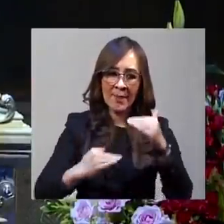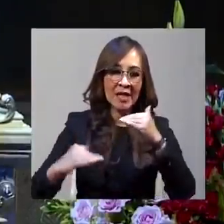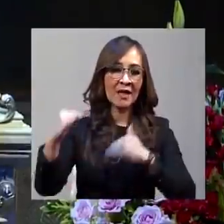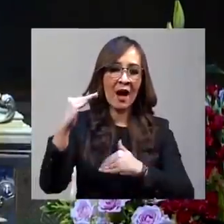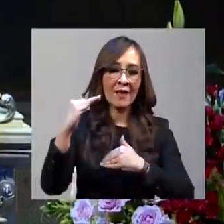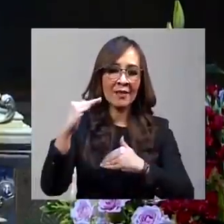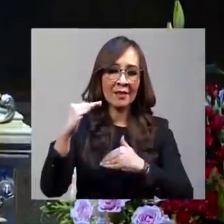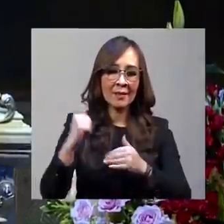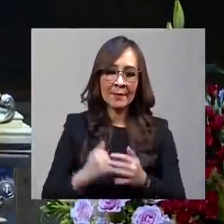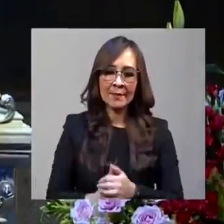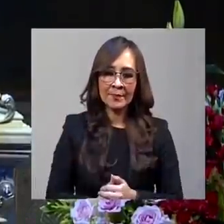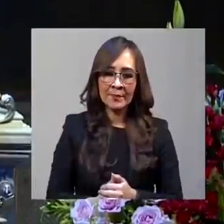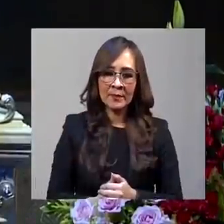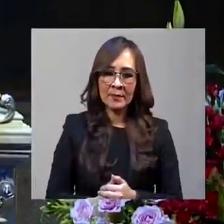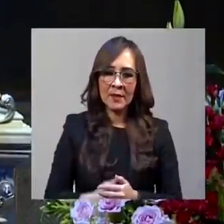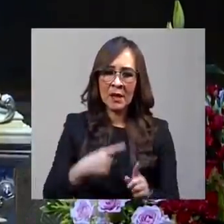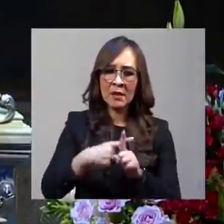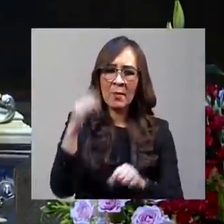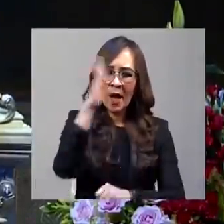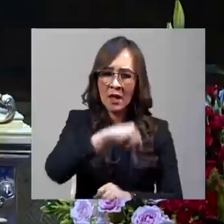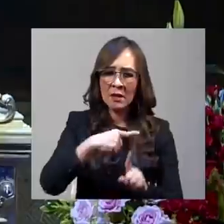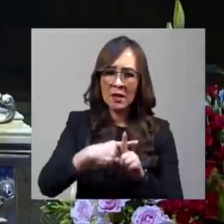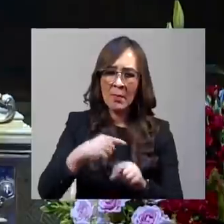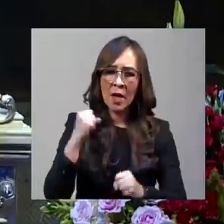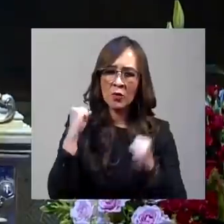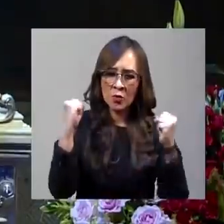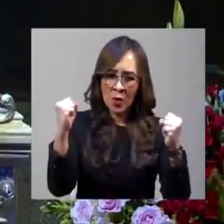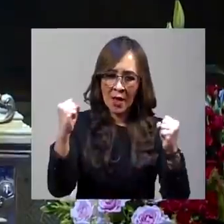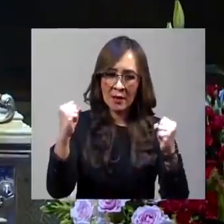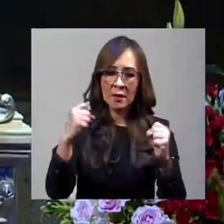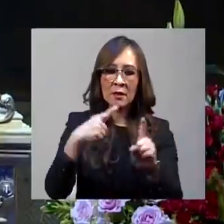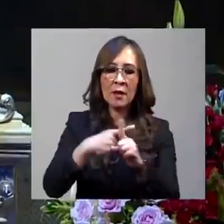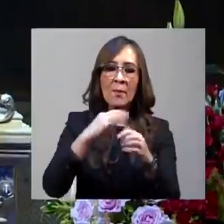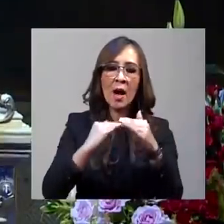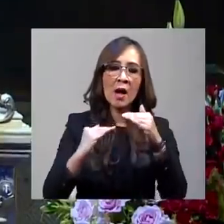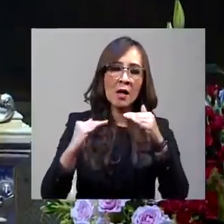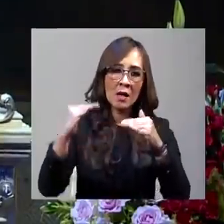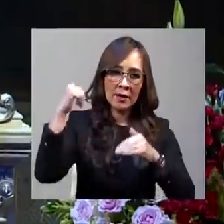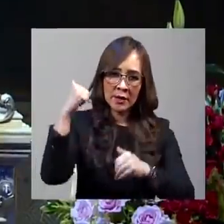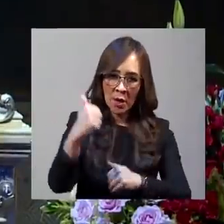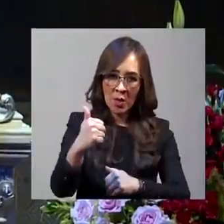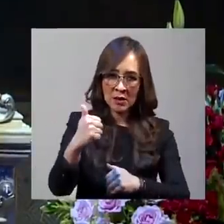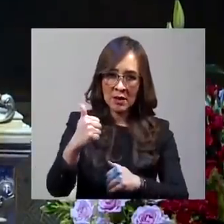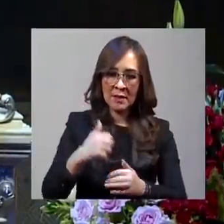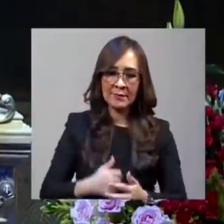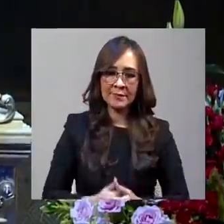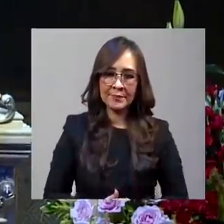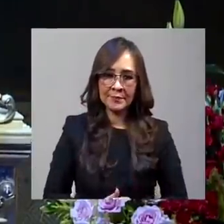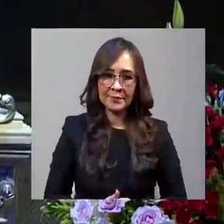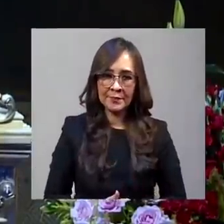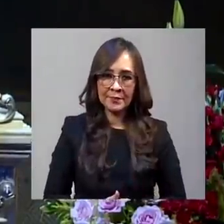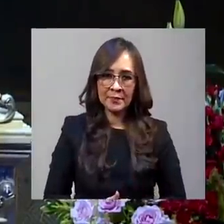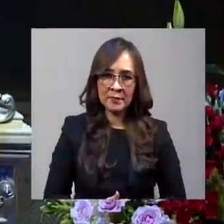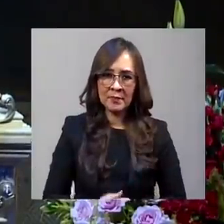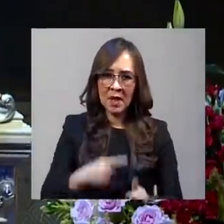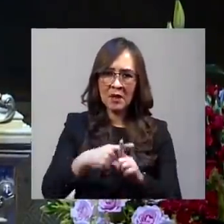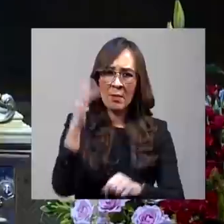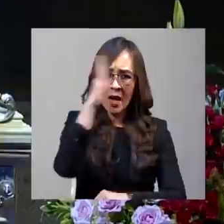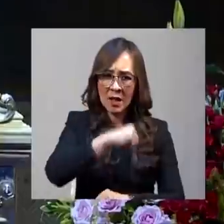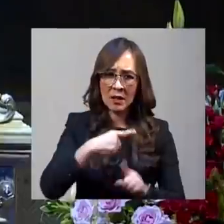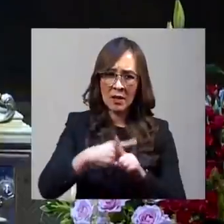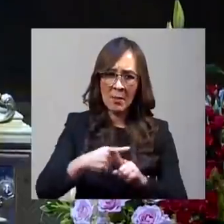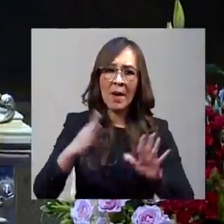terobosan-terobosan yang luar biasa. Makin hari makin kuat. Makin hari makin dewasa. Makin hari makin sungguh-sungguh. Makin hari makin menyenangkan Tuhan. Makin